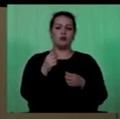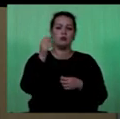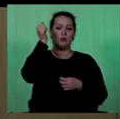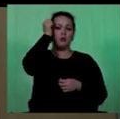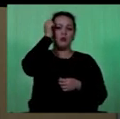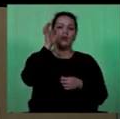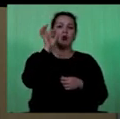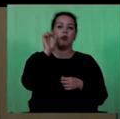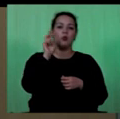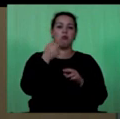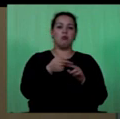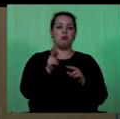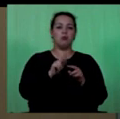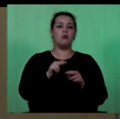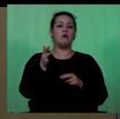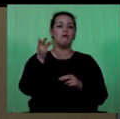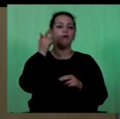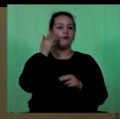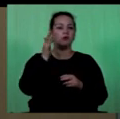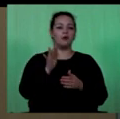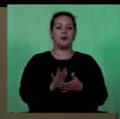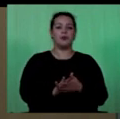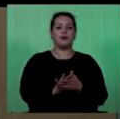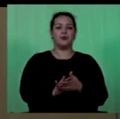Помните об этом всегда.